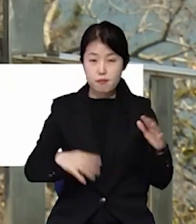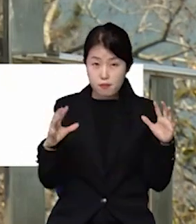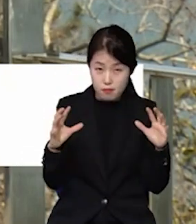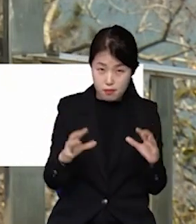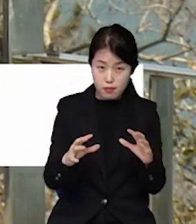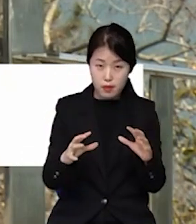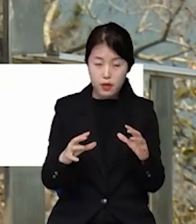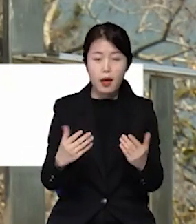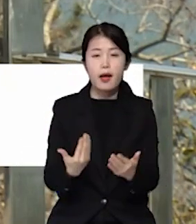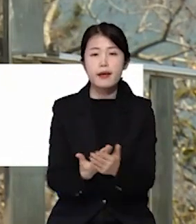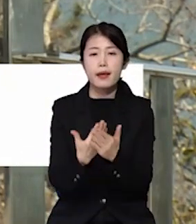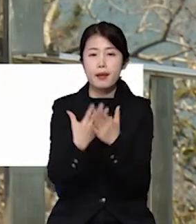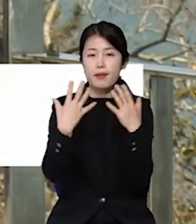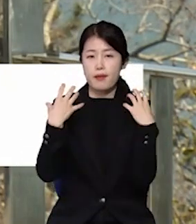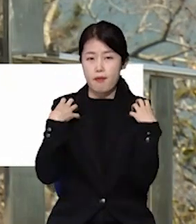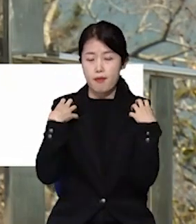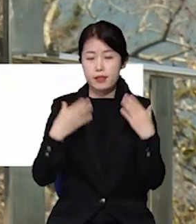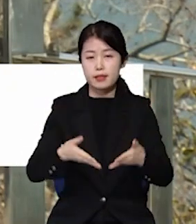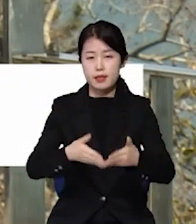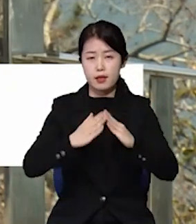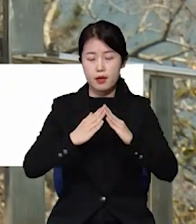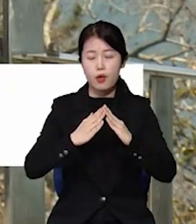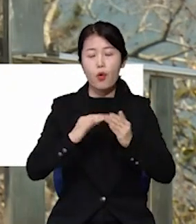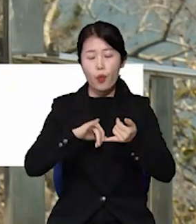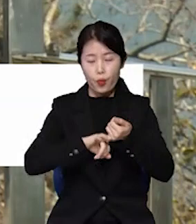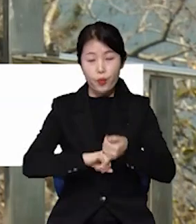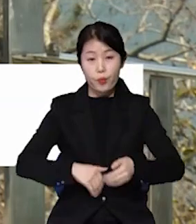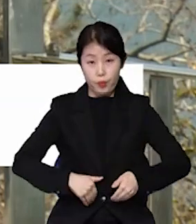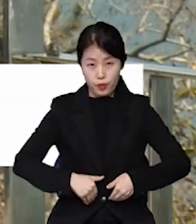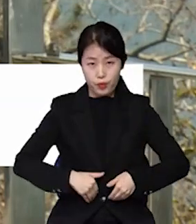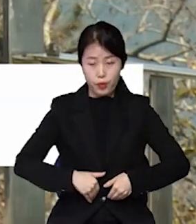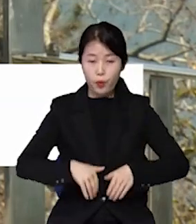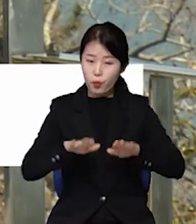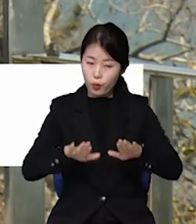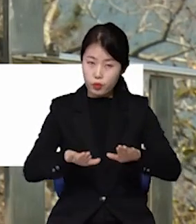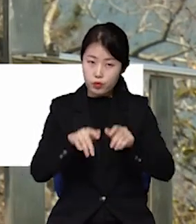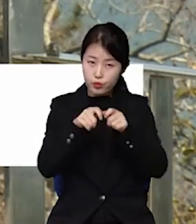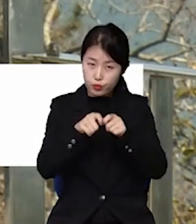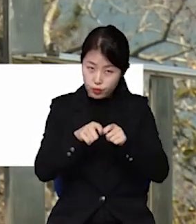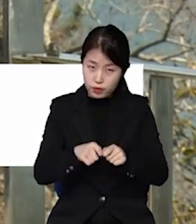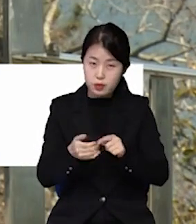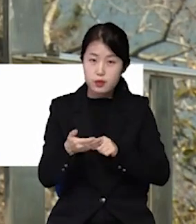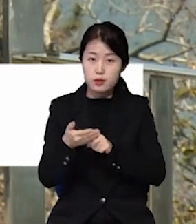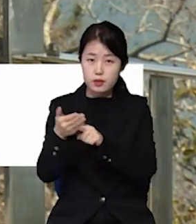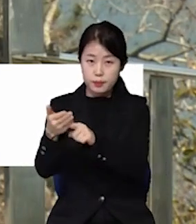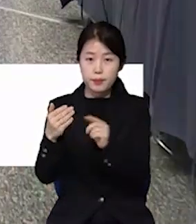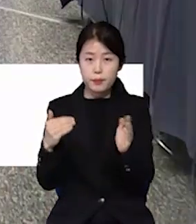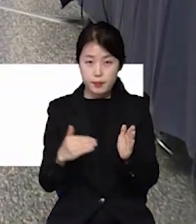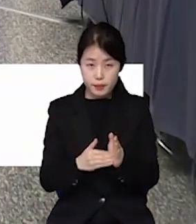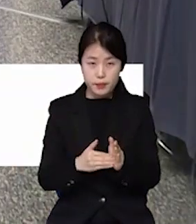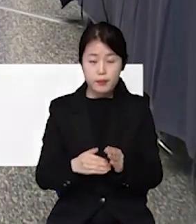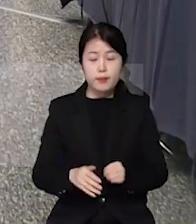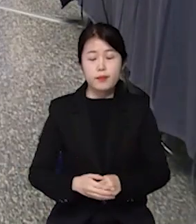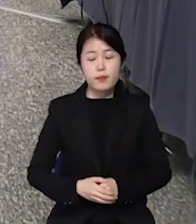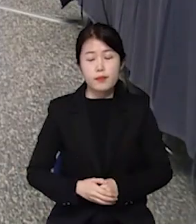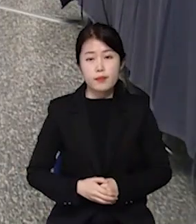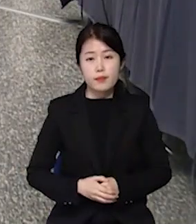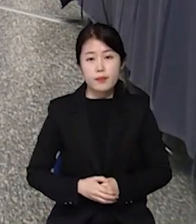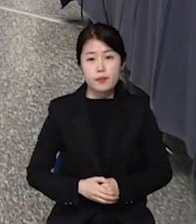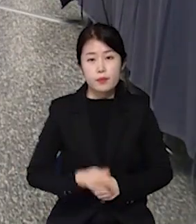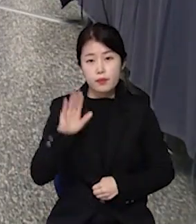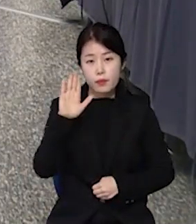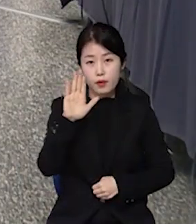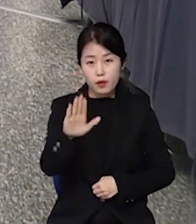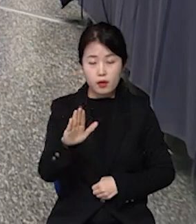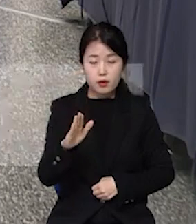남해안종합개발청이 반드시 설립돼야 된다, 이렇게 생각하면서 오늘 그런 구체적인 제안도 말씀을 드렸습니다.